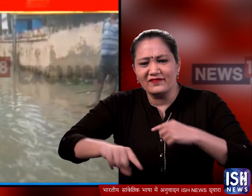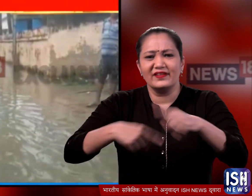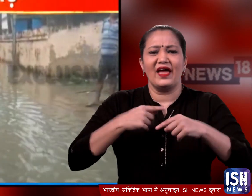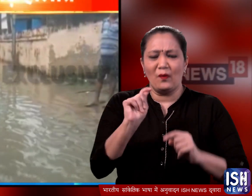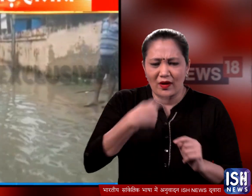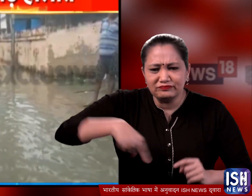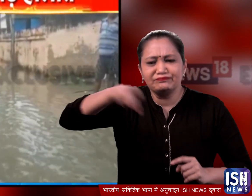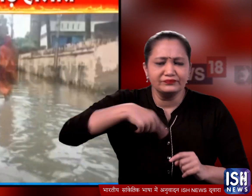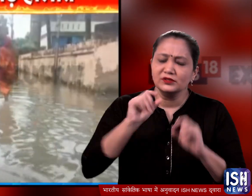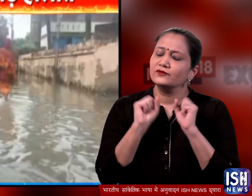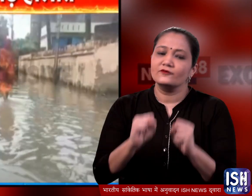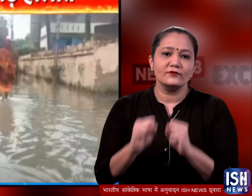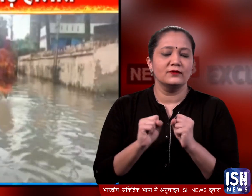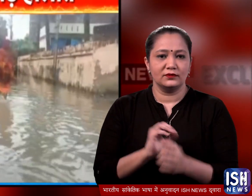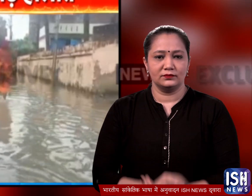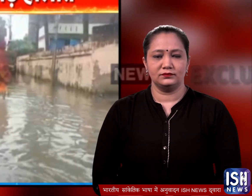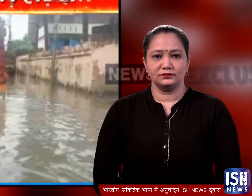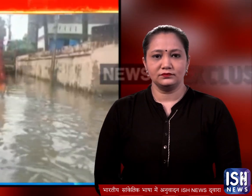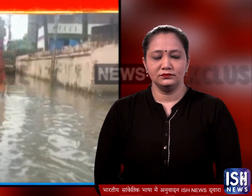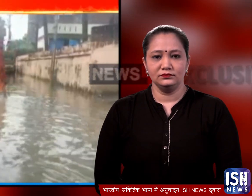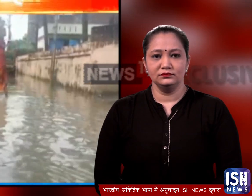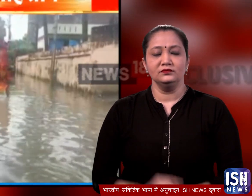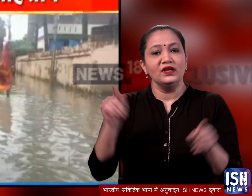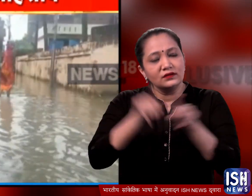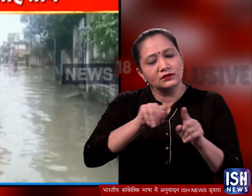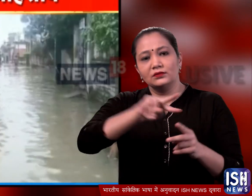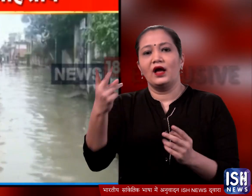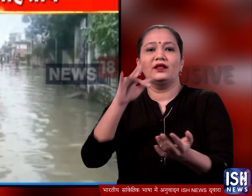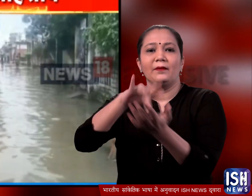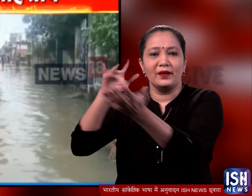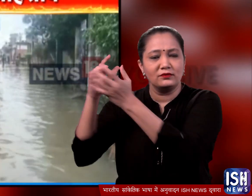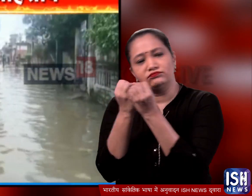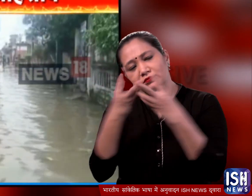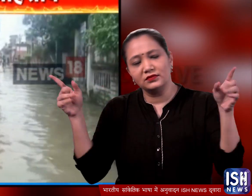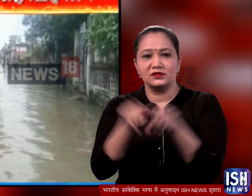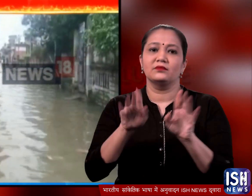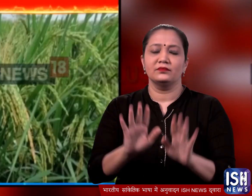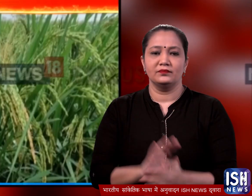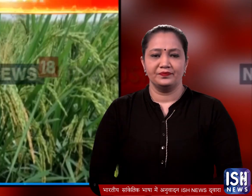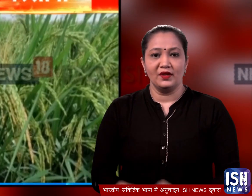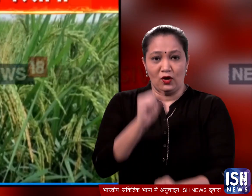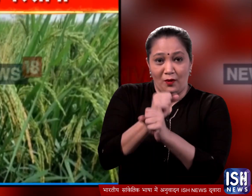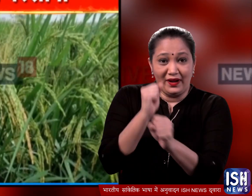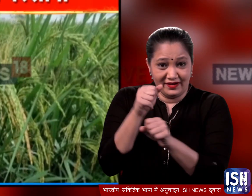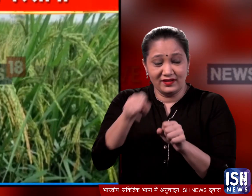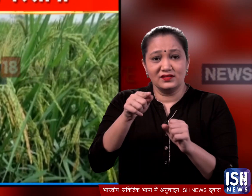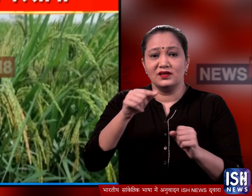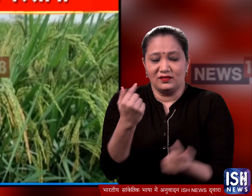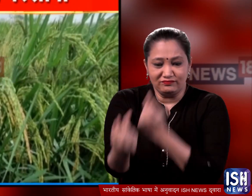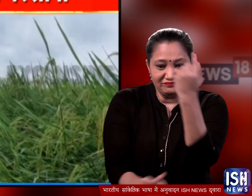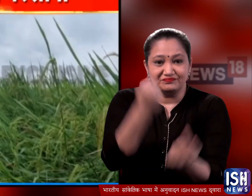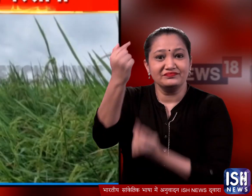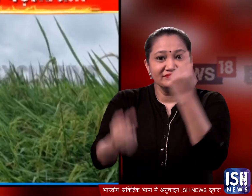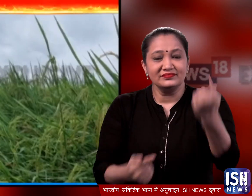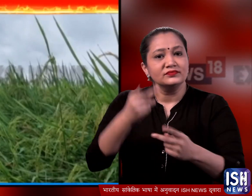के लिए घरों से निकले, उन्हें भी काफी मुसीबतें झेलनी पड़ी। कमोबेश ऐसी ही तस्वीरें बिहार के दूसरे जिलों से भी आईं। गोपालगंज में तो धान की